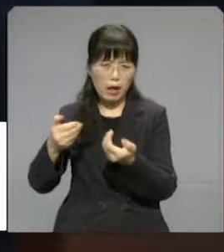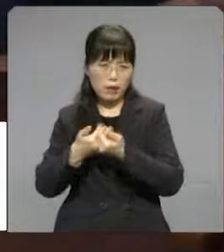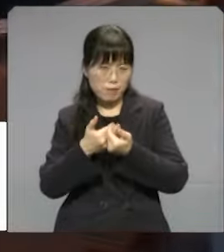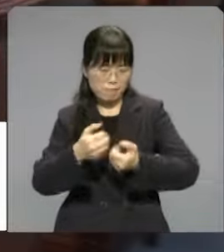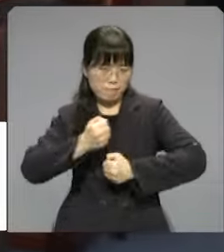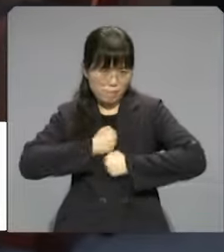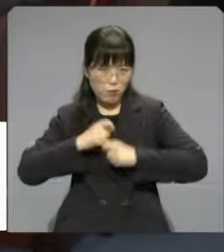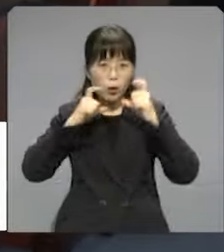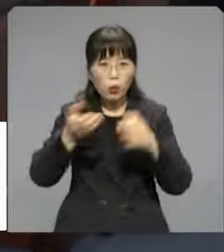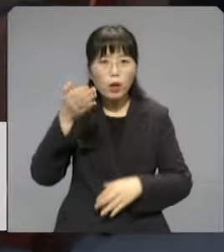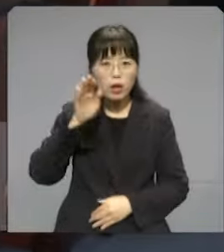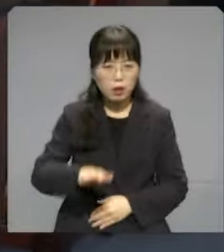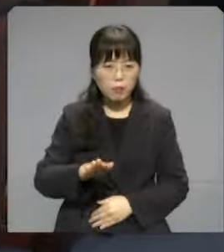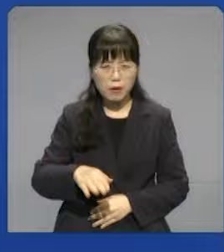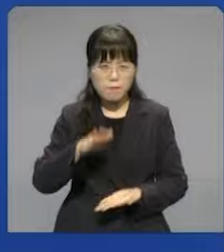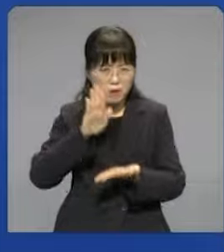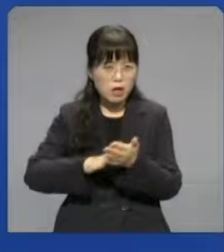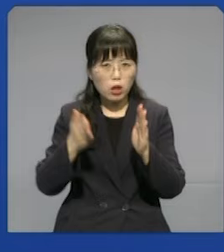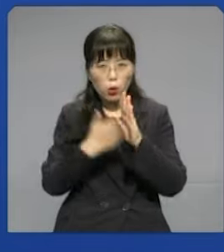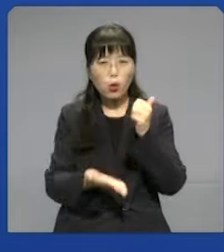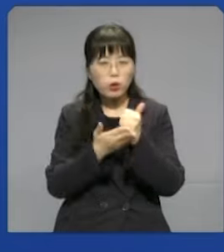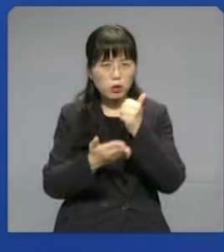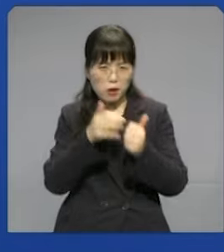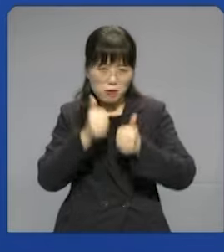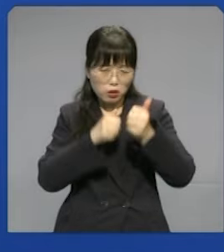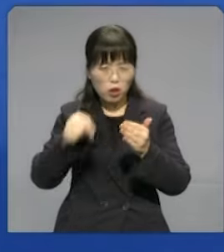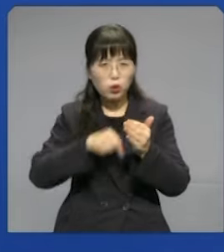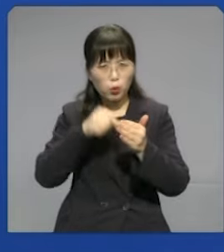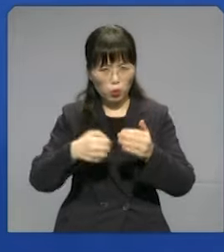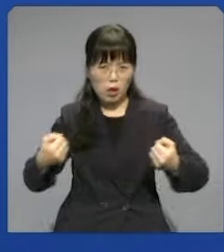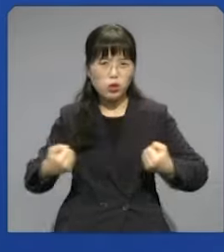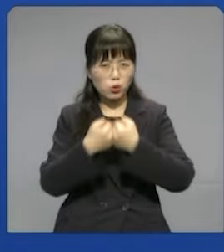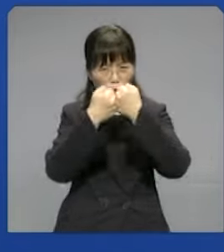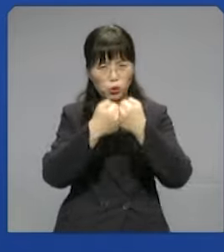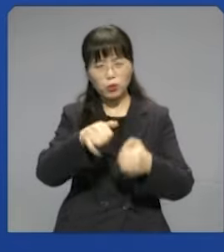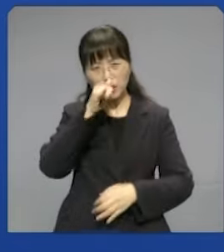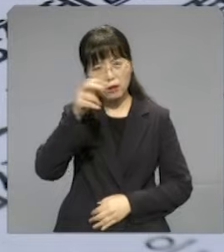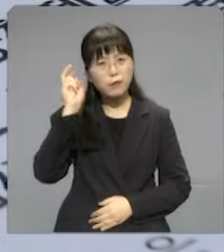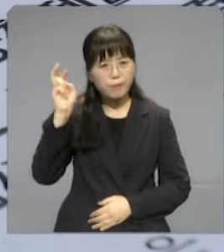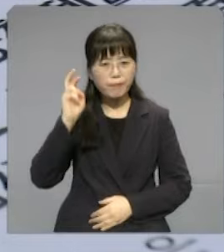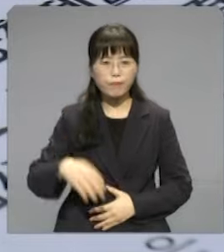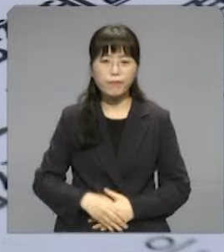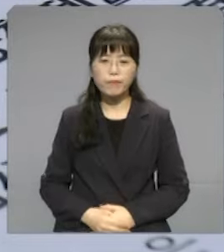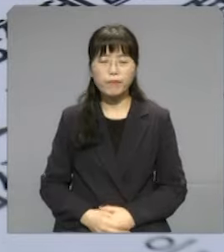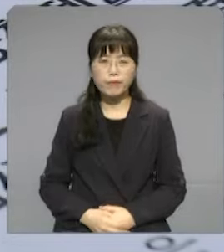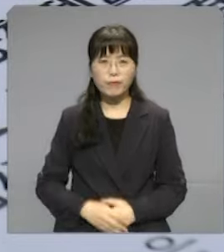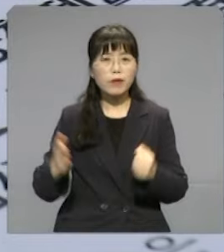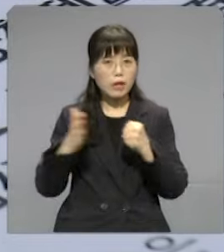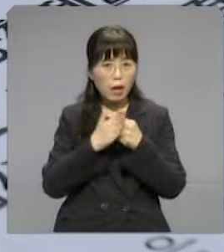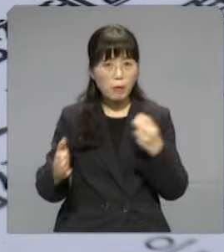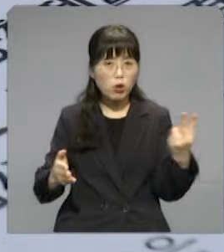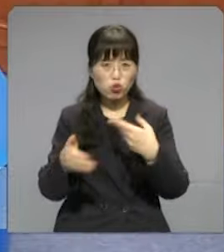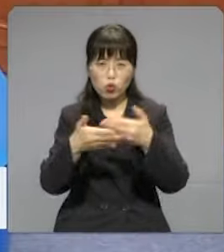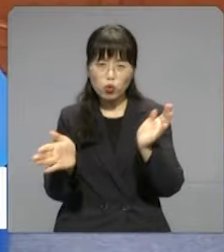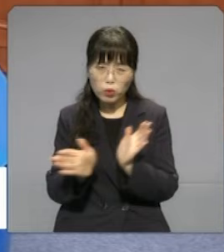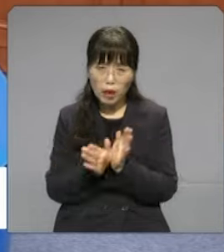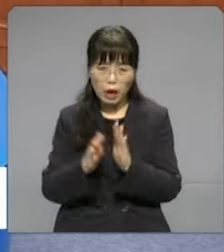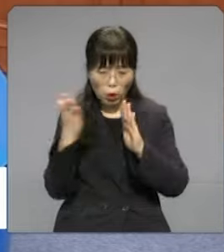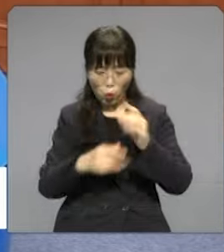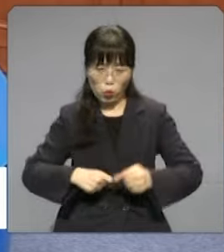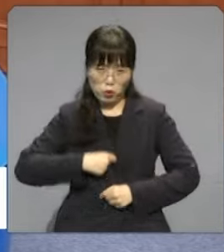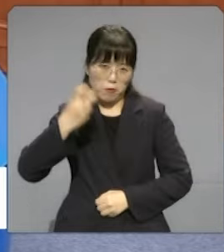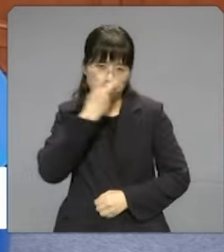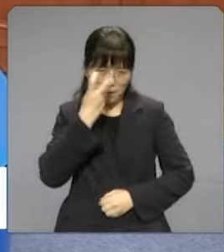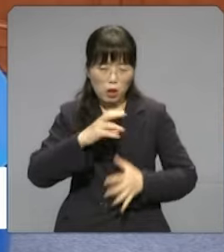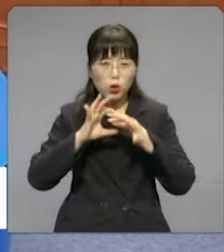엄중 경고했지만 치열한 공천 경쟁 속에서 충돌은 불가피할 것으로 보입니다. 때문에 양당 모두 얼마나 공정한